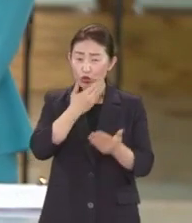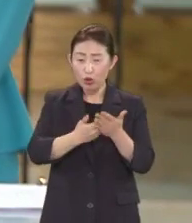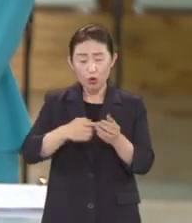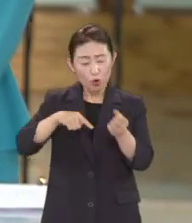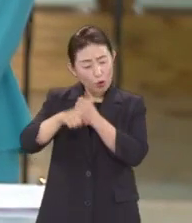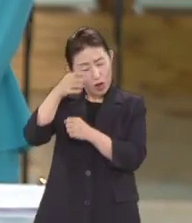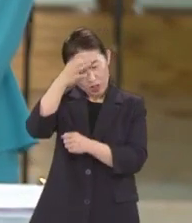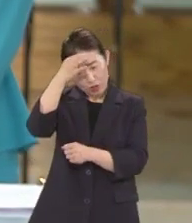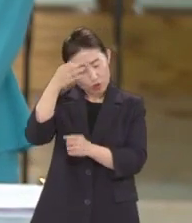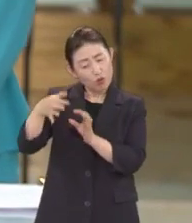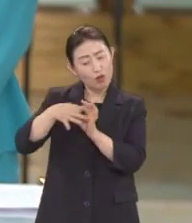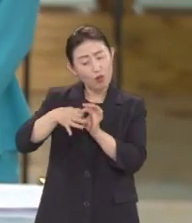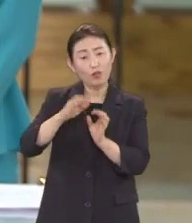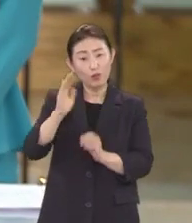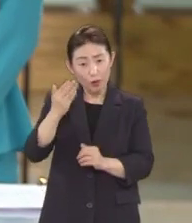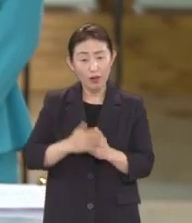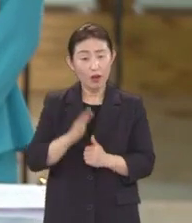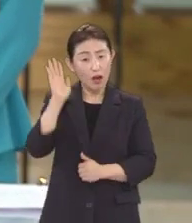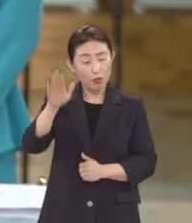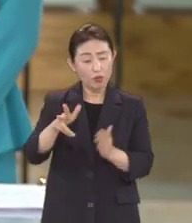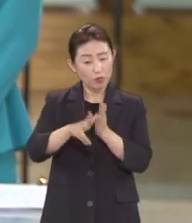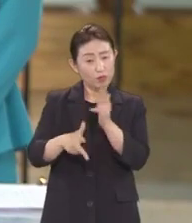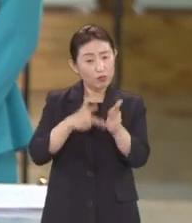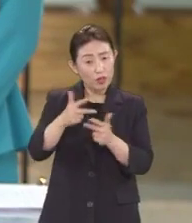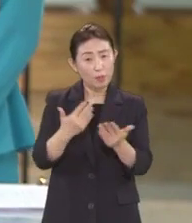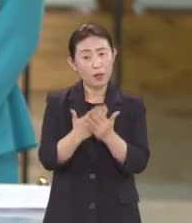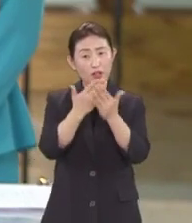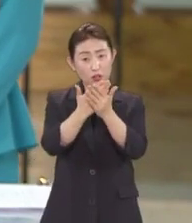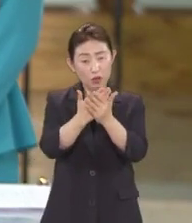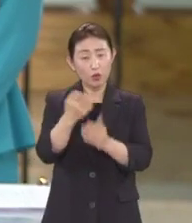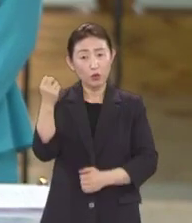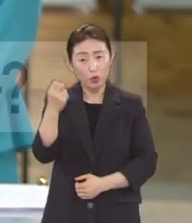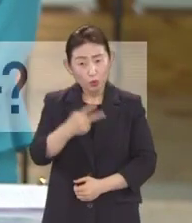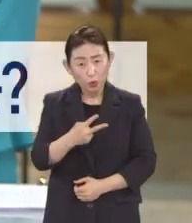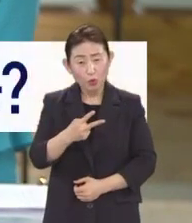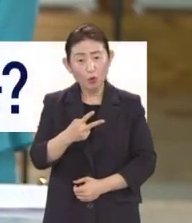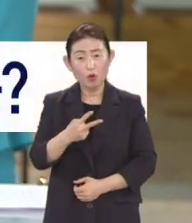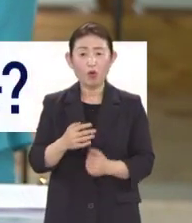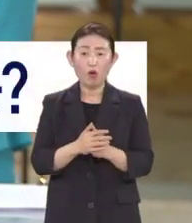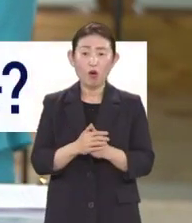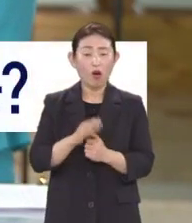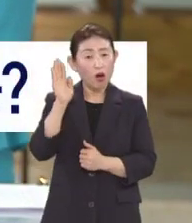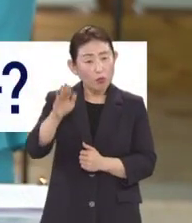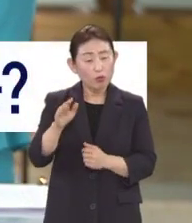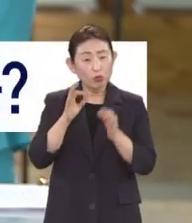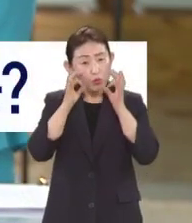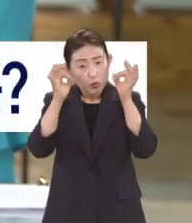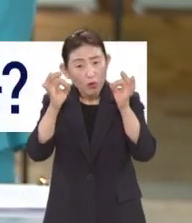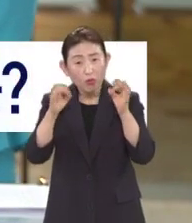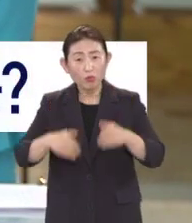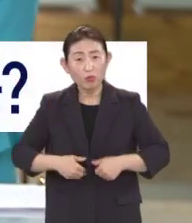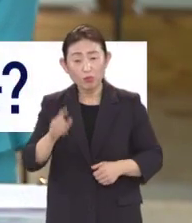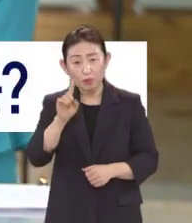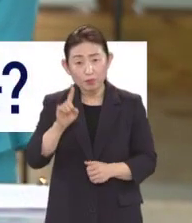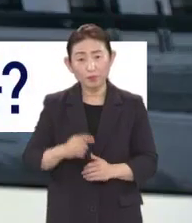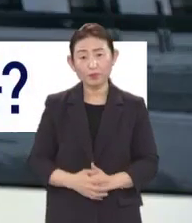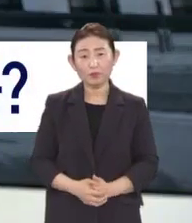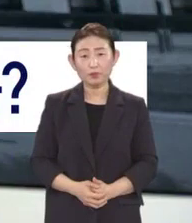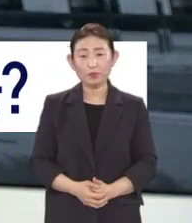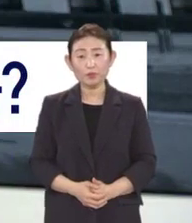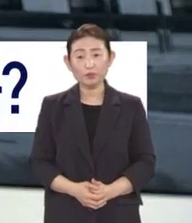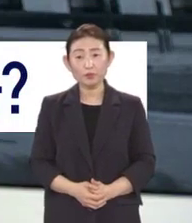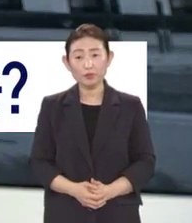우리 원장님께서 이 제조업 부흥과 특히 또 이공계 연구 현장 활성화를 위해서 어떤 좀 노력들이 필요하다고 보시는지. 예,